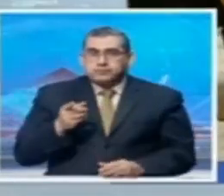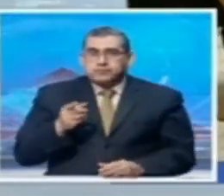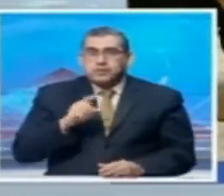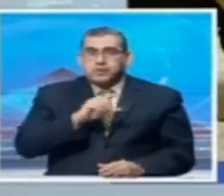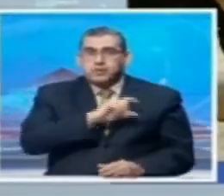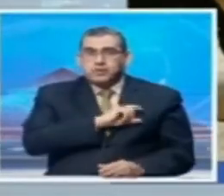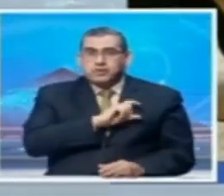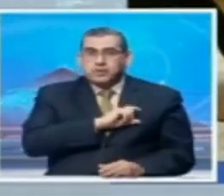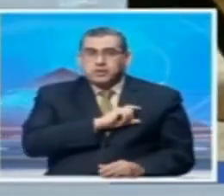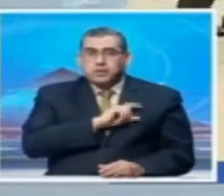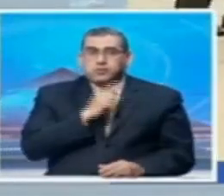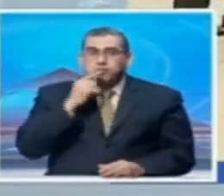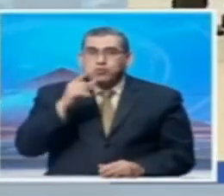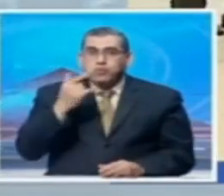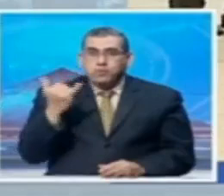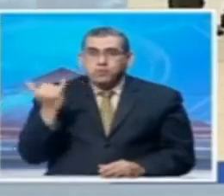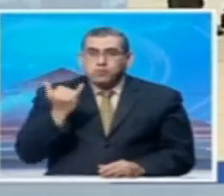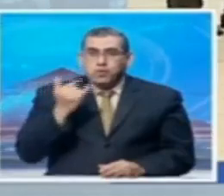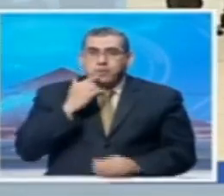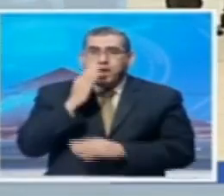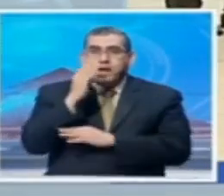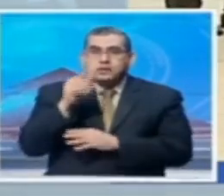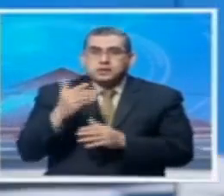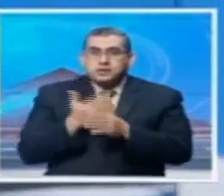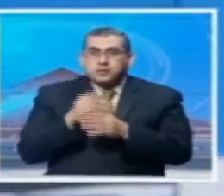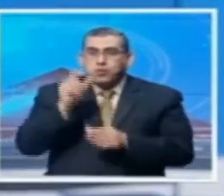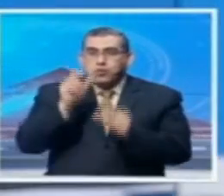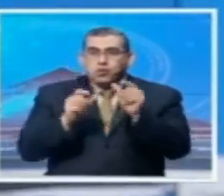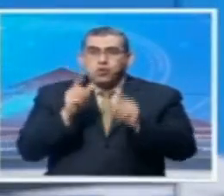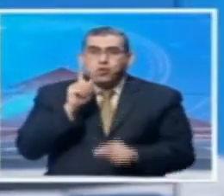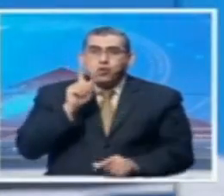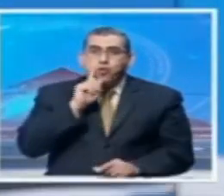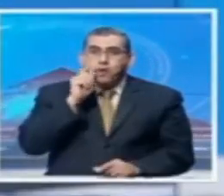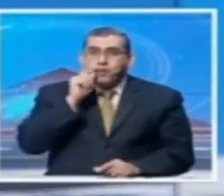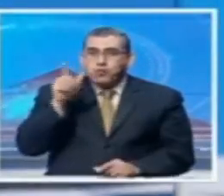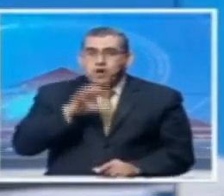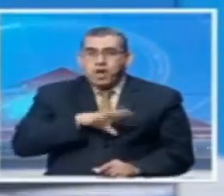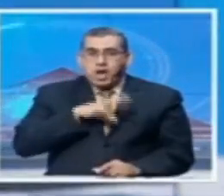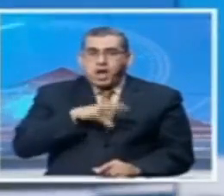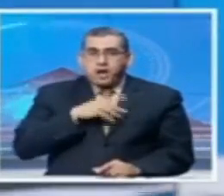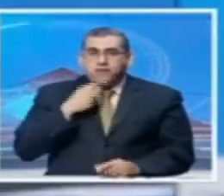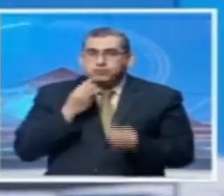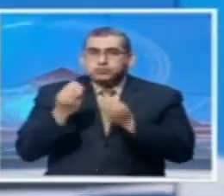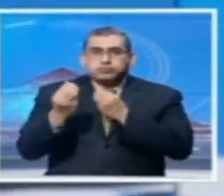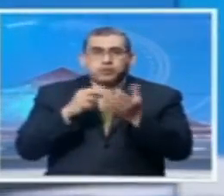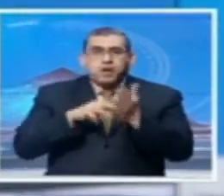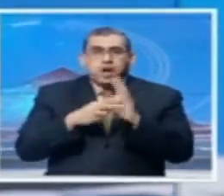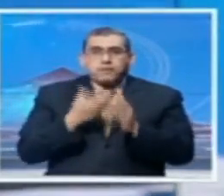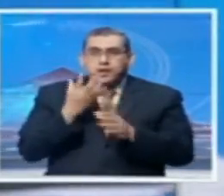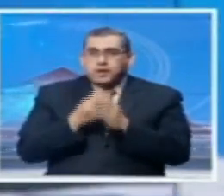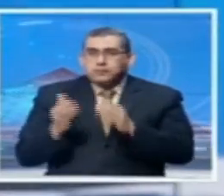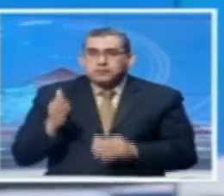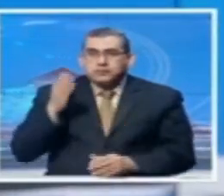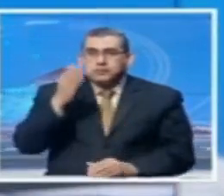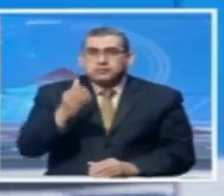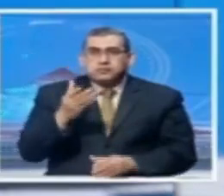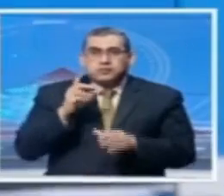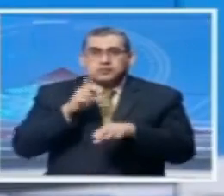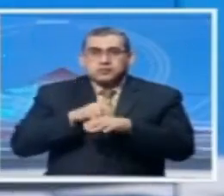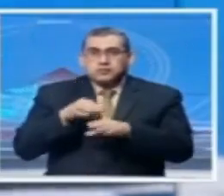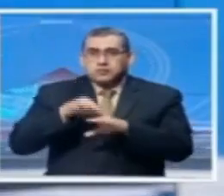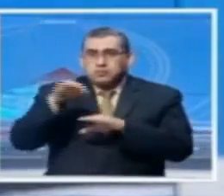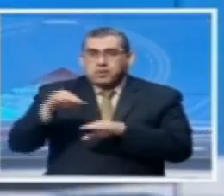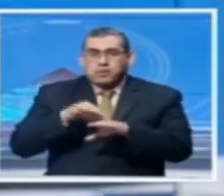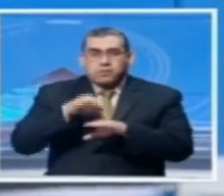الطلاب الثانوية العامة. هي النقطة الأساسية والمحورية اللي كان أولياء الأمور يعني في الفترة الأخيرة يتحدثوا عنها، إنه خايفين على أولادنا